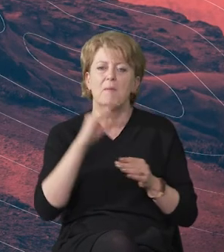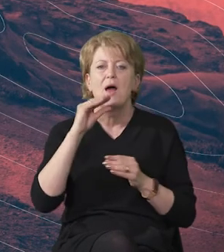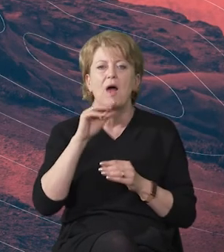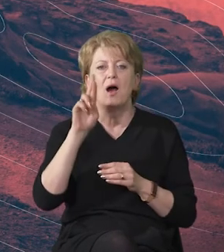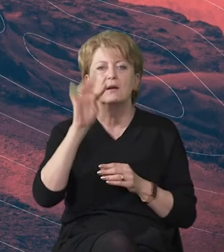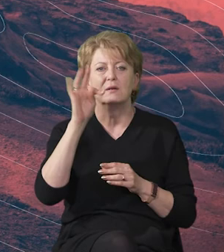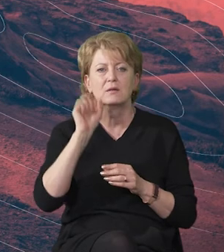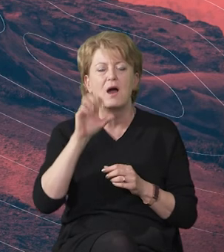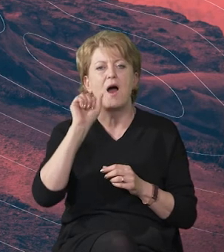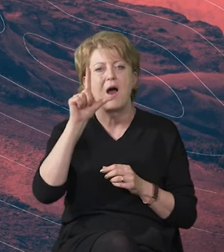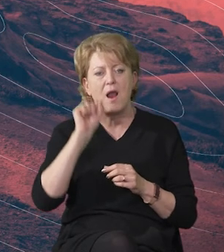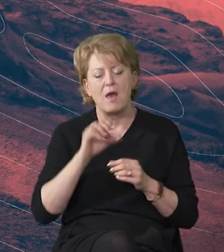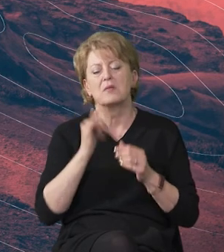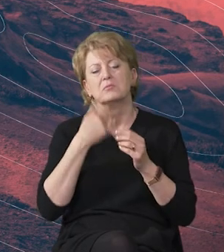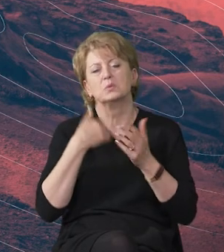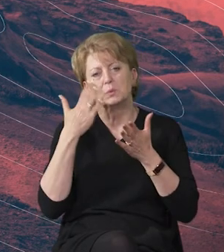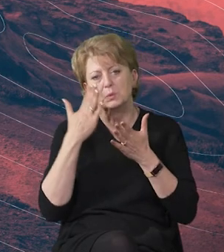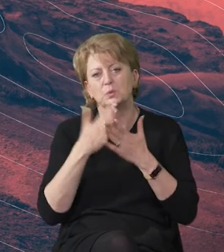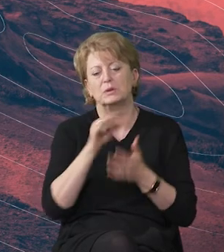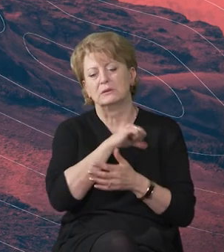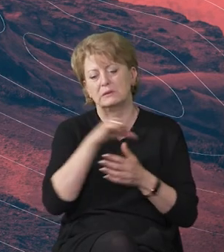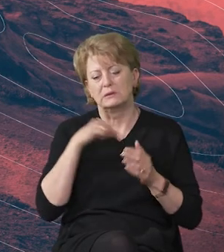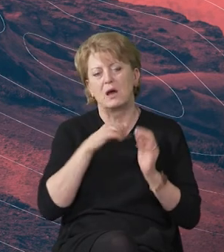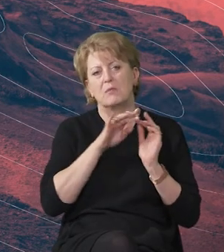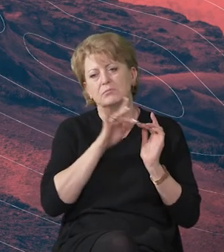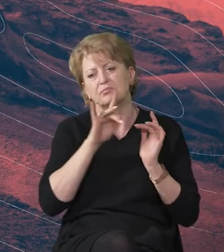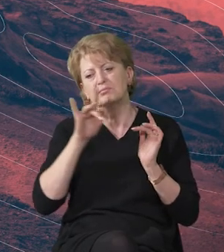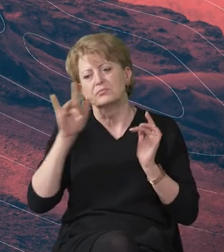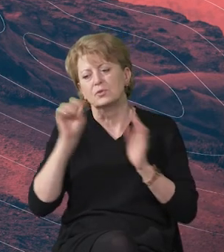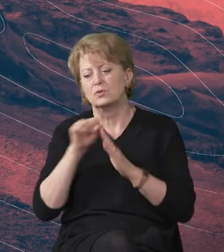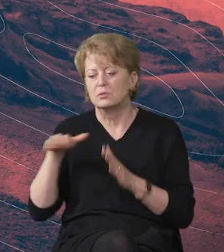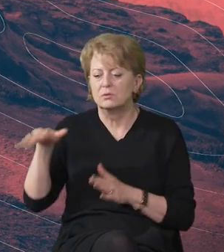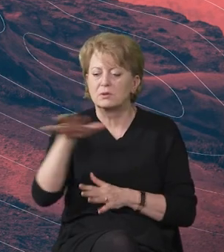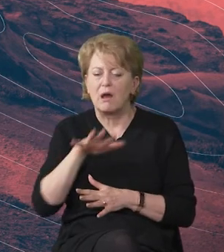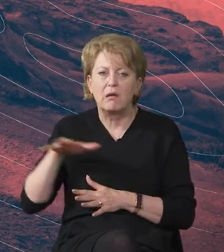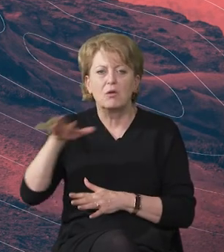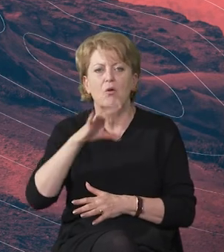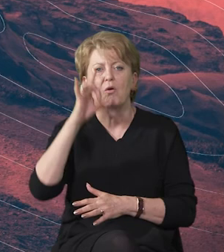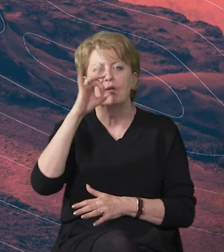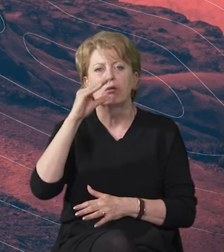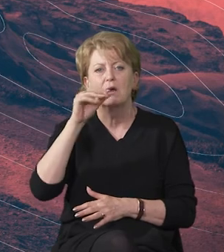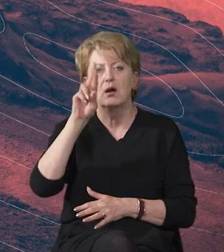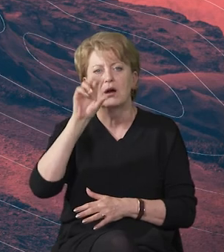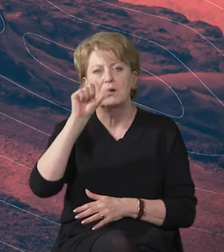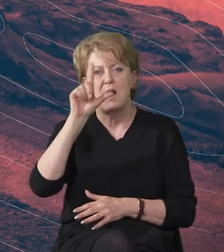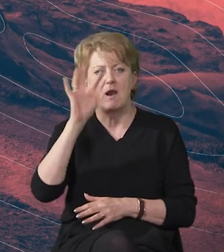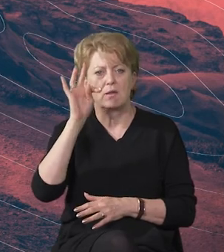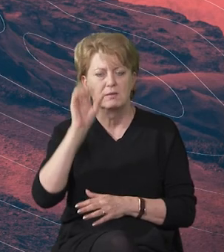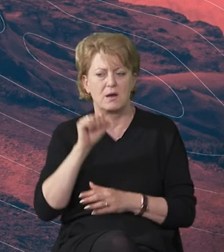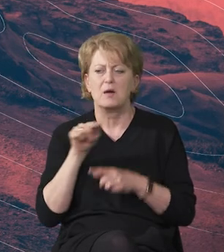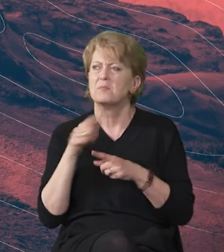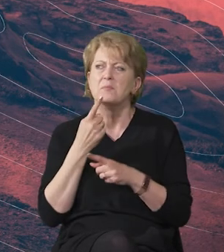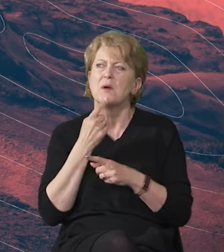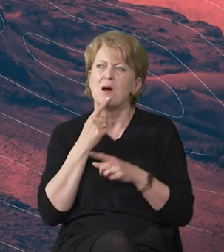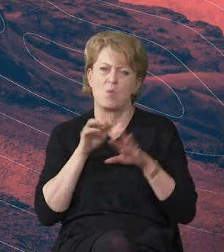udałem się w kierunku regionu Geralta, do niedawna jeszcze niezbyt popularnego wśród turystów, a bramą do tego regionu